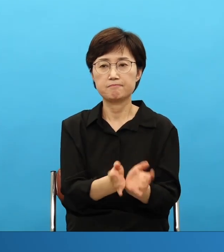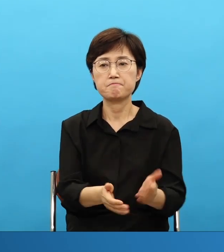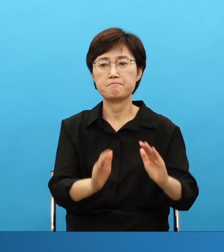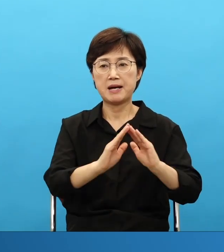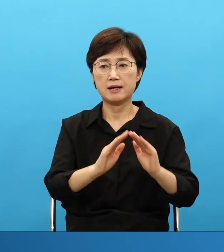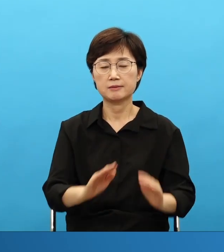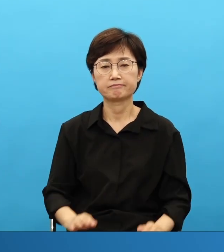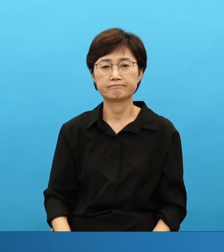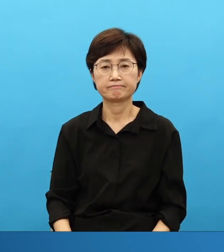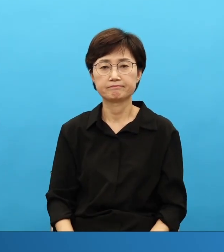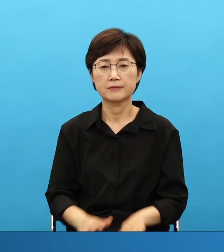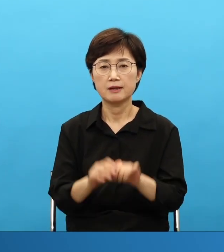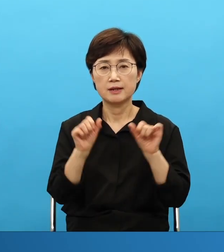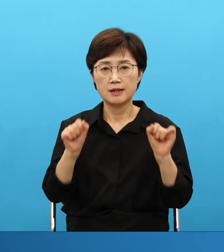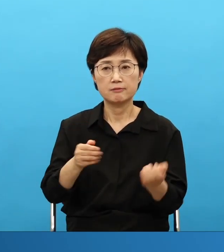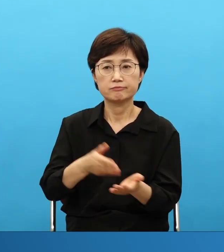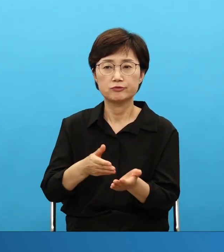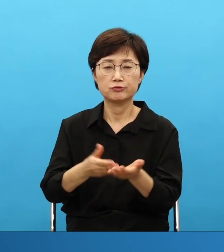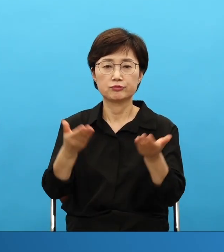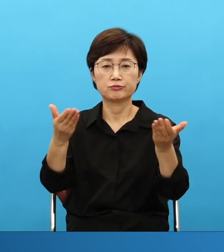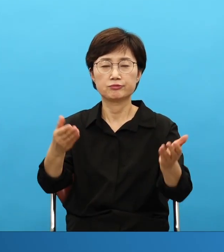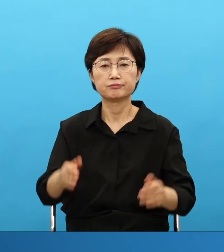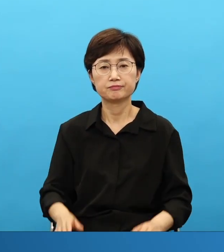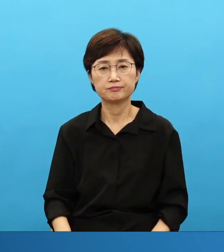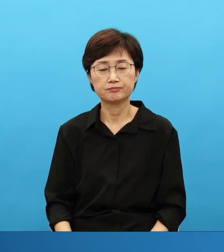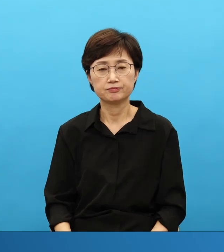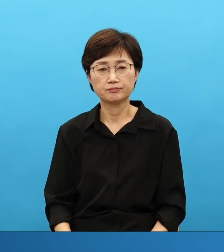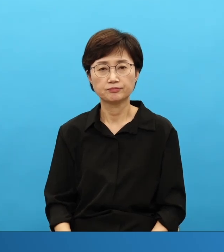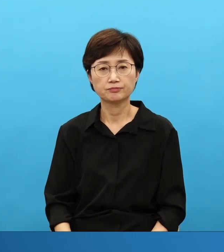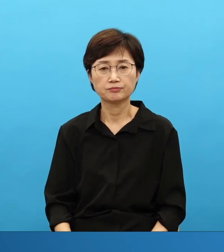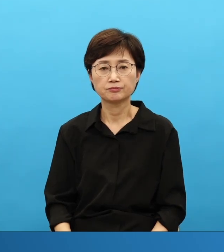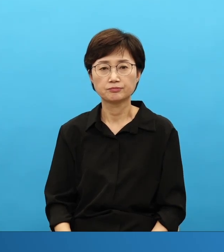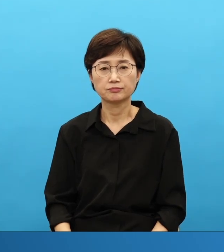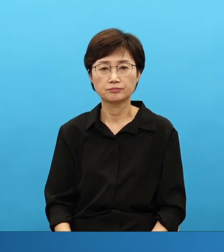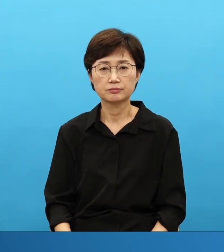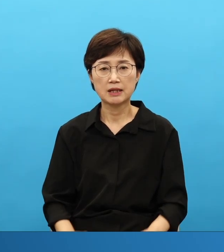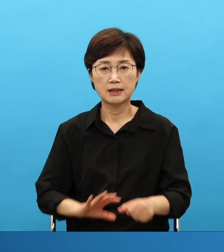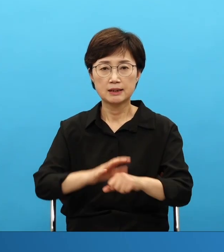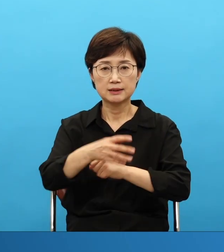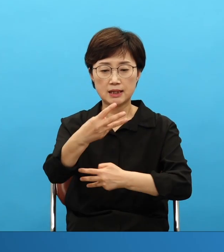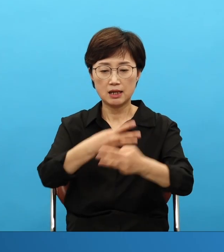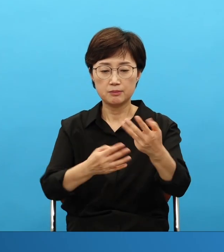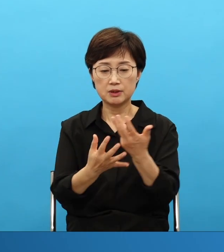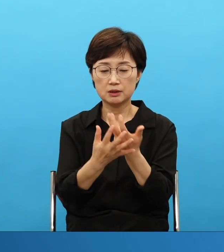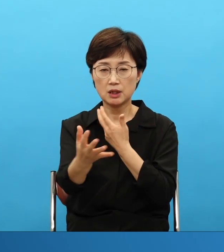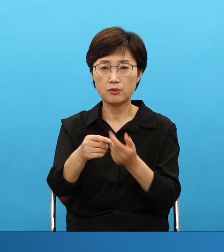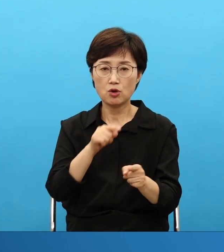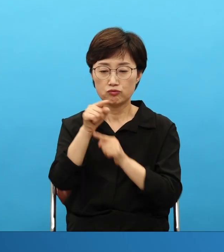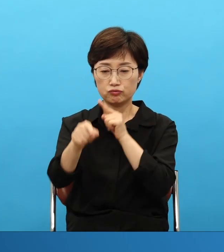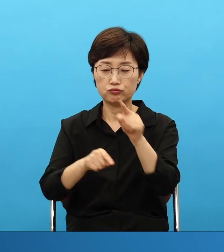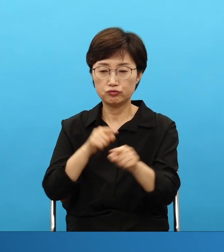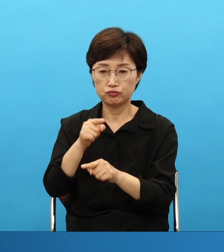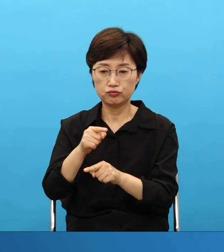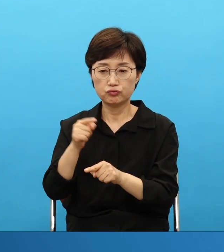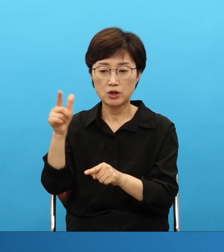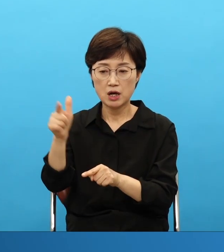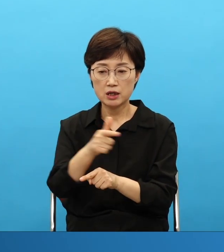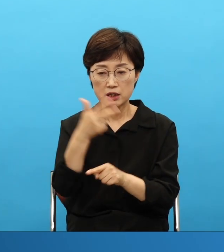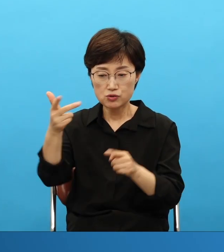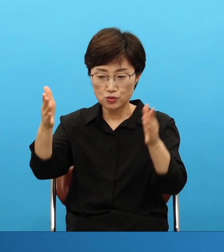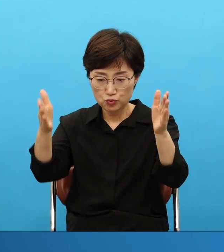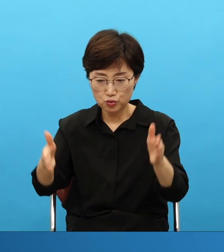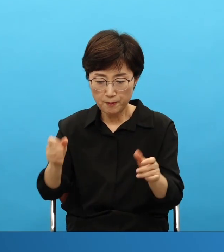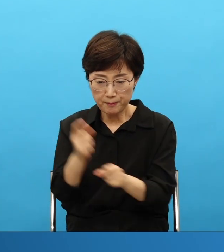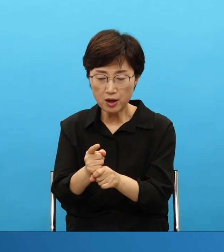세워졌습니다 안녕하십니까 RC 뉴스입니다 세계 렘런트 대회 등록이 한주만에 만명을